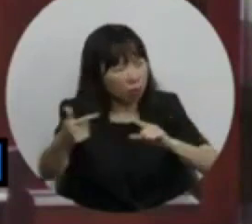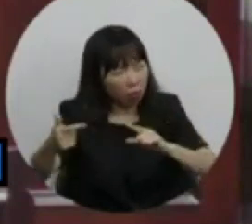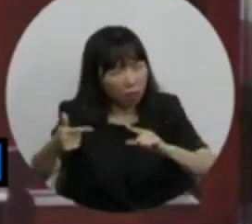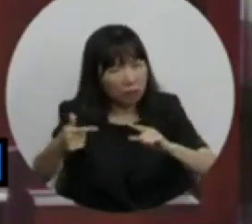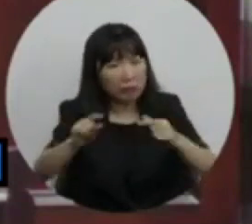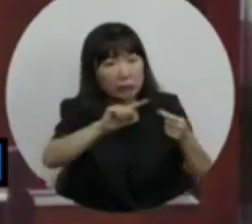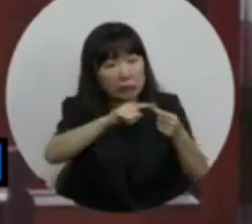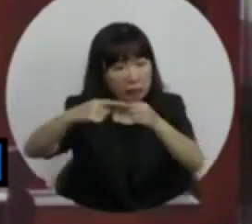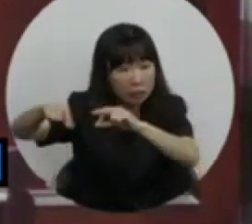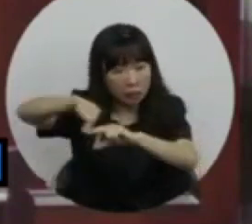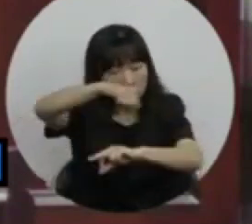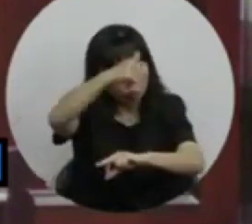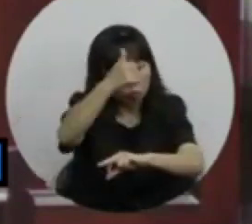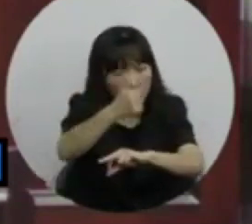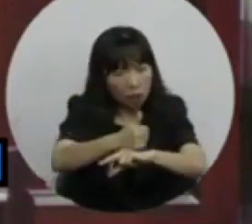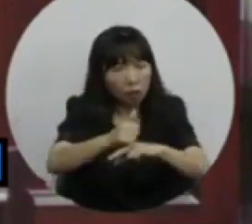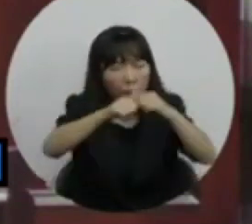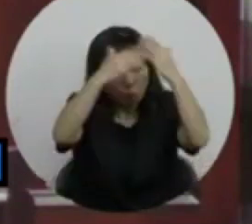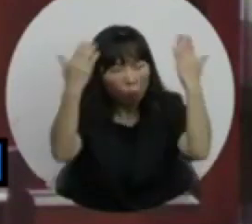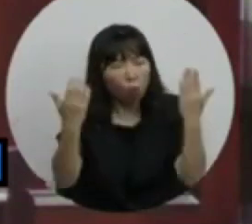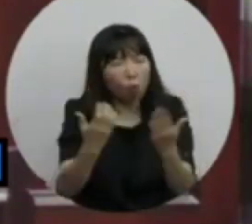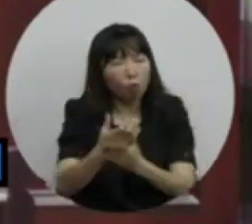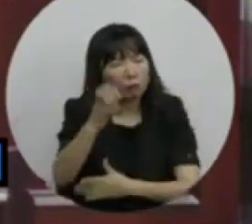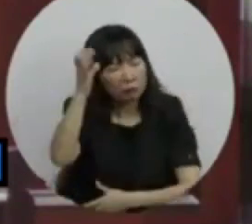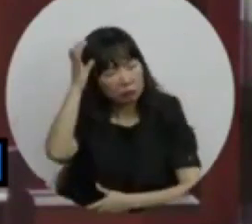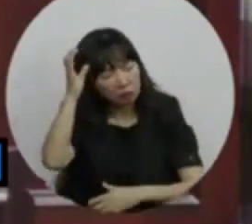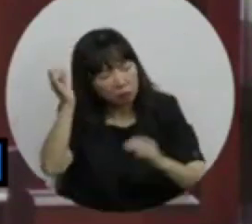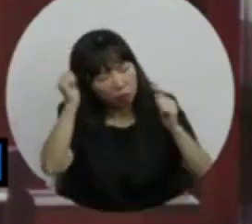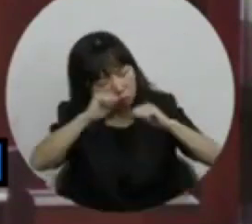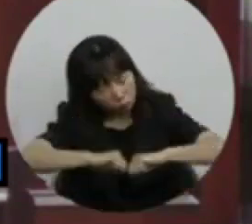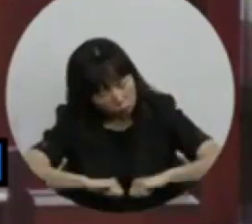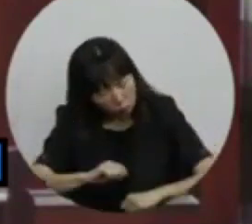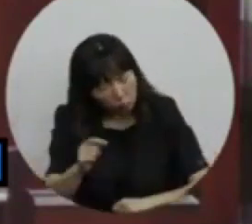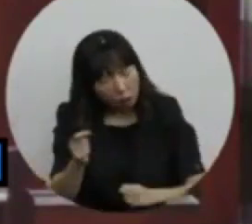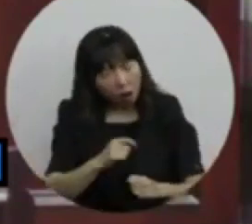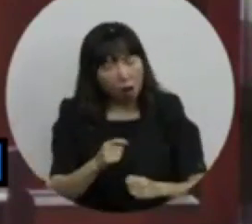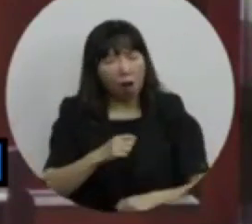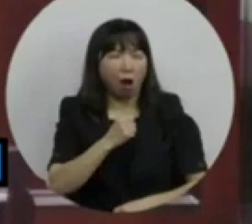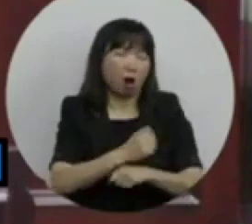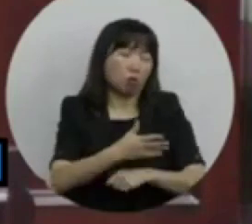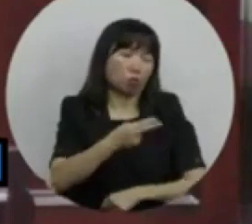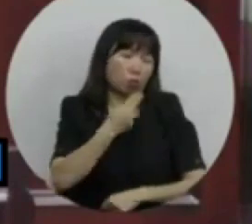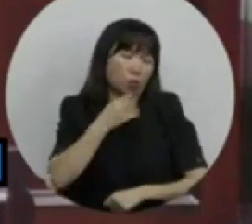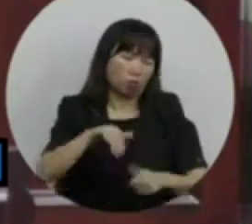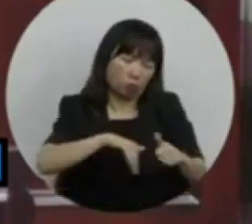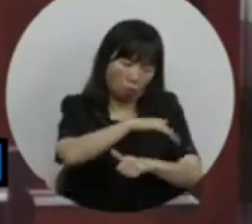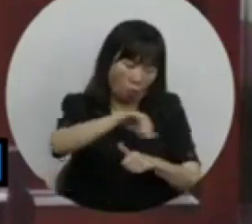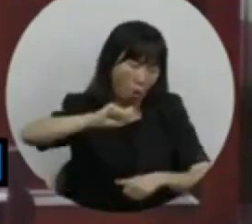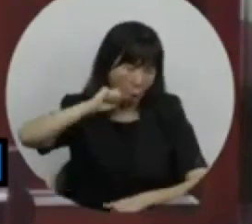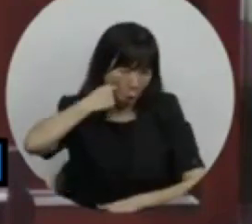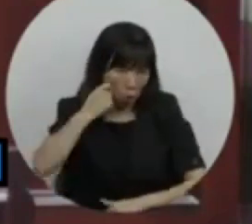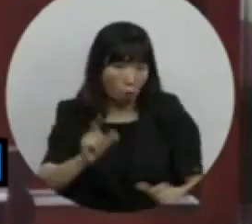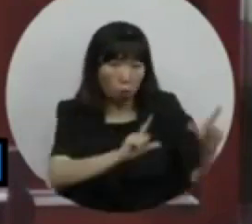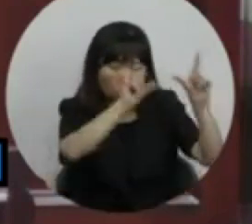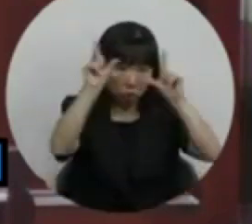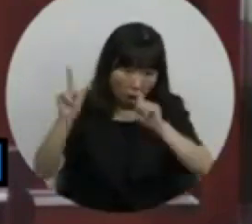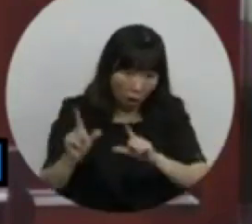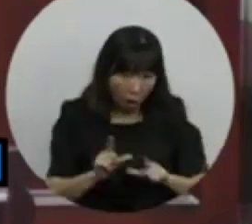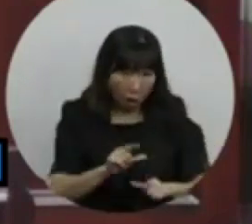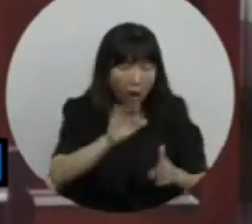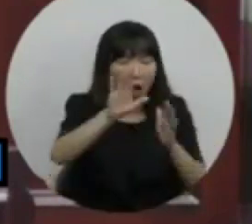느낀 세종은 모든 기대가 무너지고 아무것도 할 수 없는 어려운 상황에서 자신을